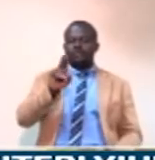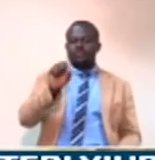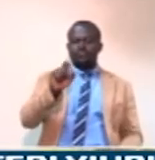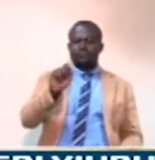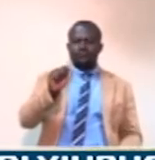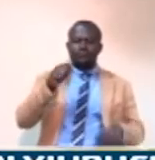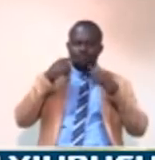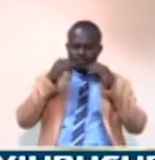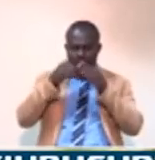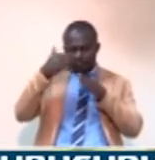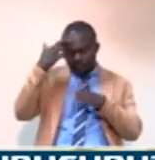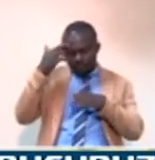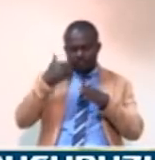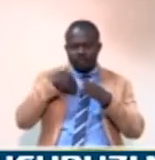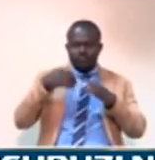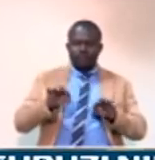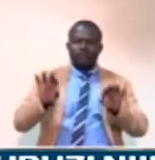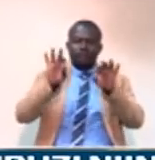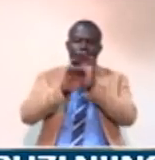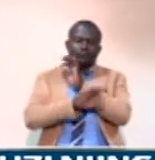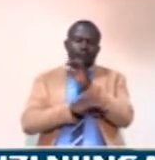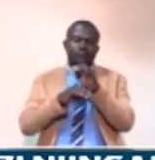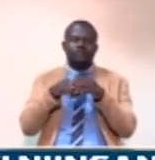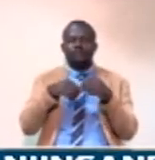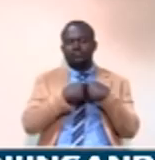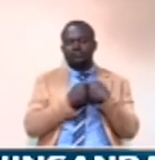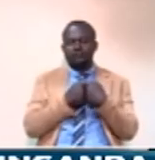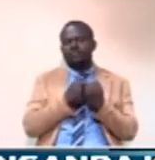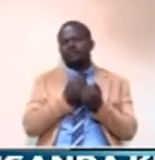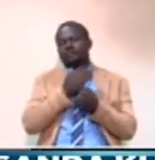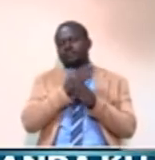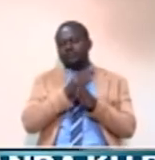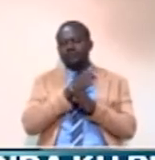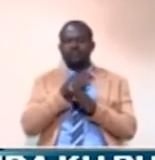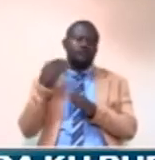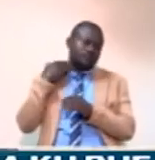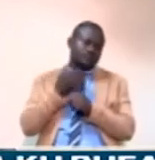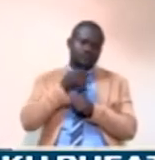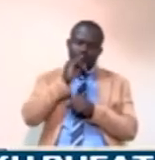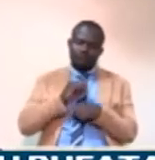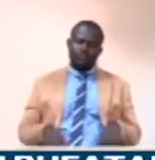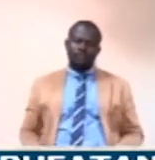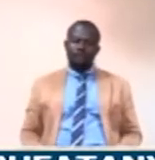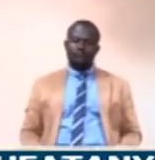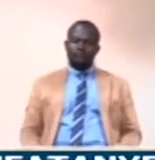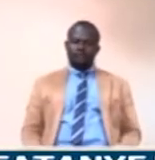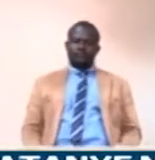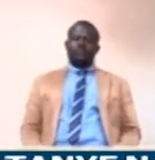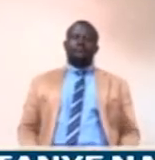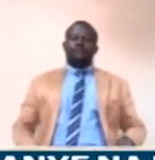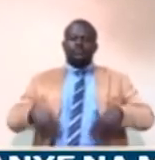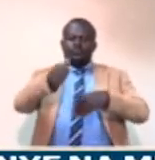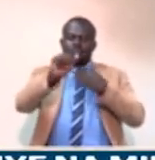avuga ko kwibuka bifitiye igihugu akamaro mu guhangana n'ipfobya ndetse n'ihakana rya Jenoside yakorewe Abatutsi. Icyo bimaze rero ni